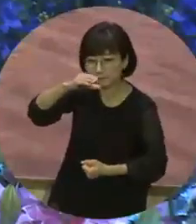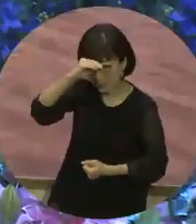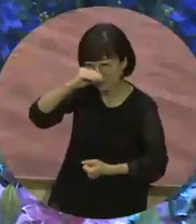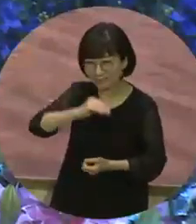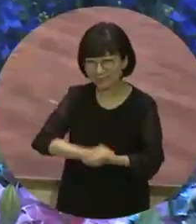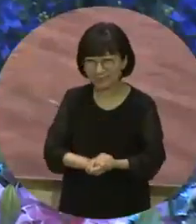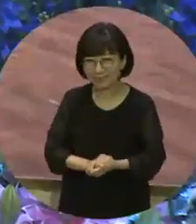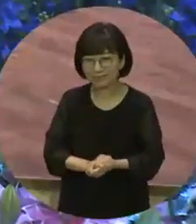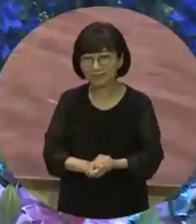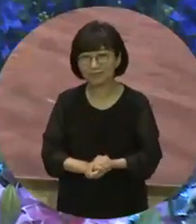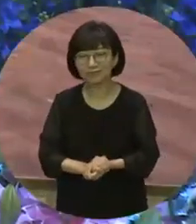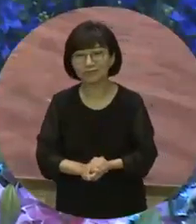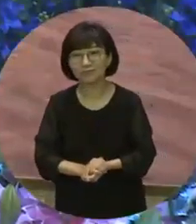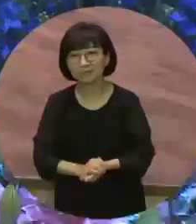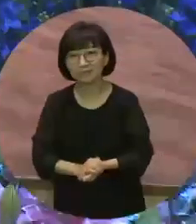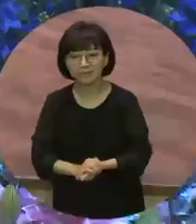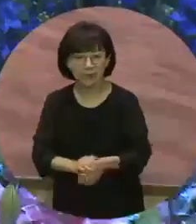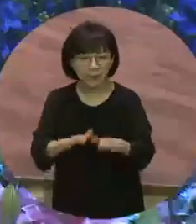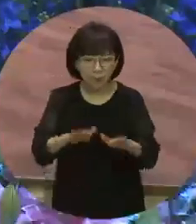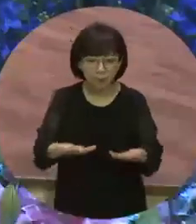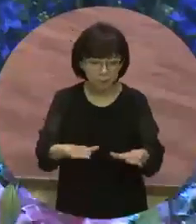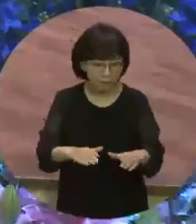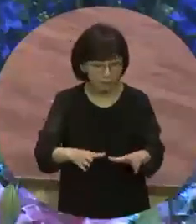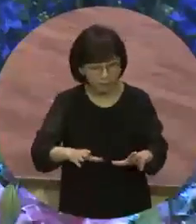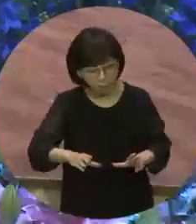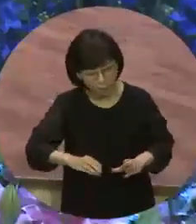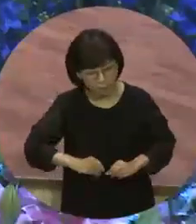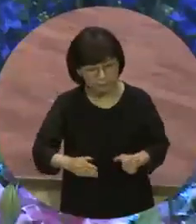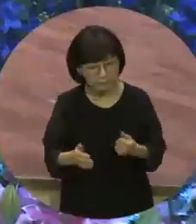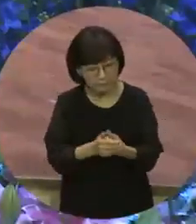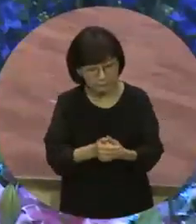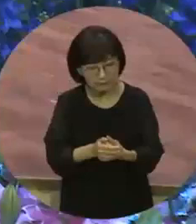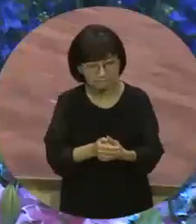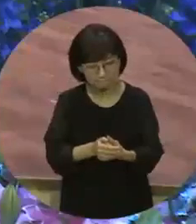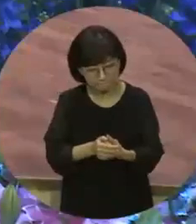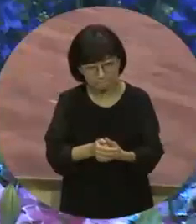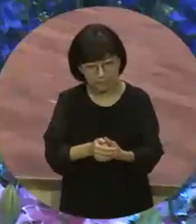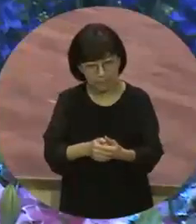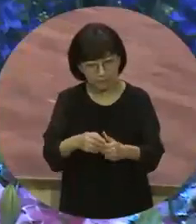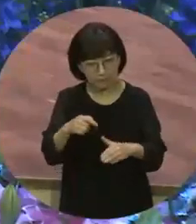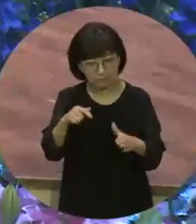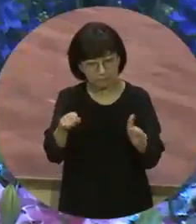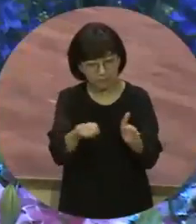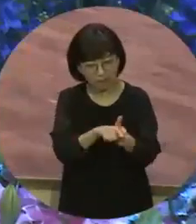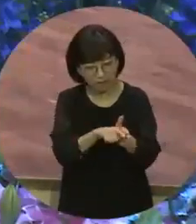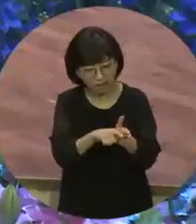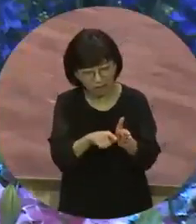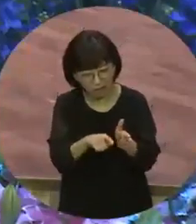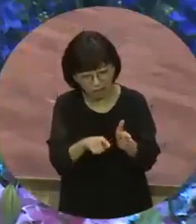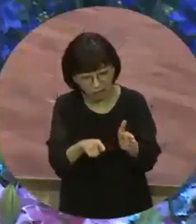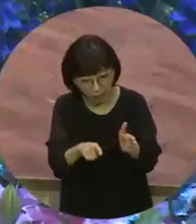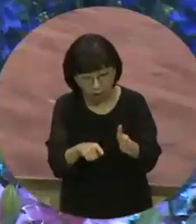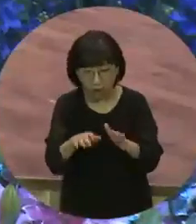환경에 나약해진 이 이삭이 다시 한번 깨닫게 되는 거예요. 하나님의 음성을 듣고 그렇다.